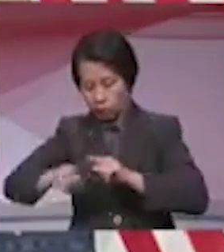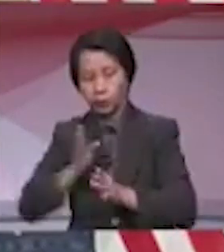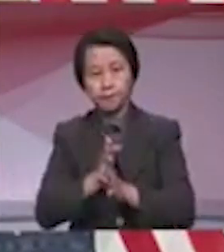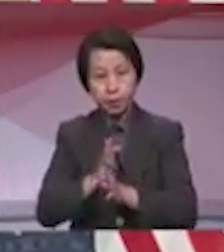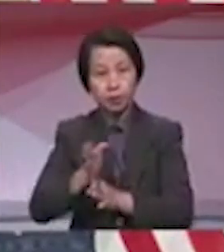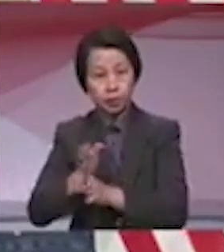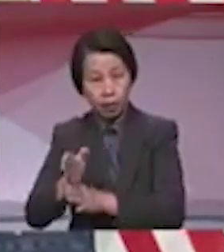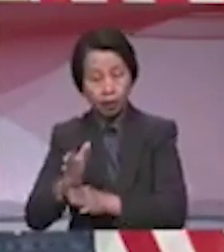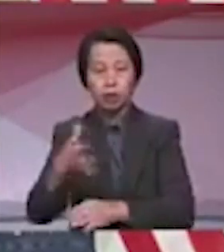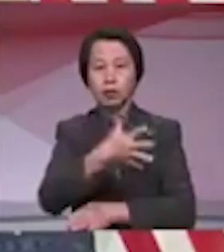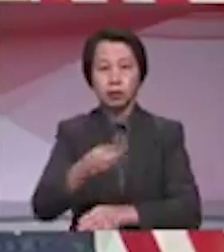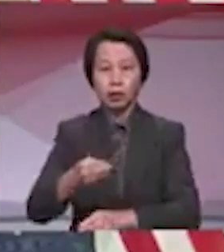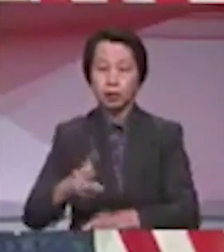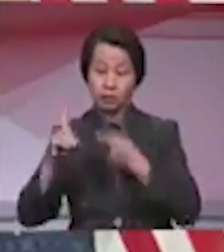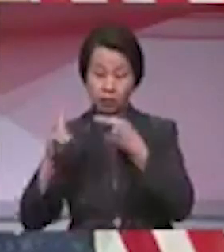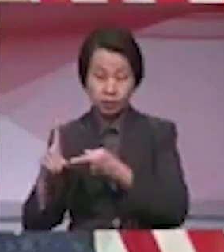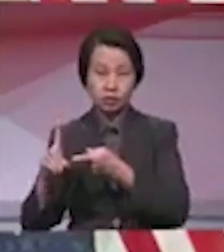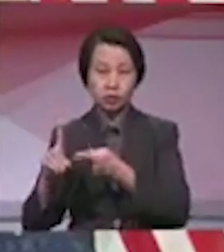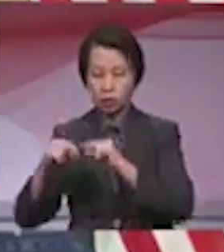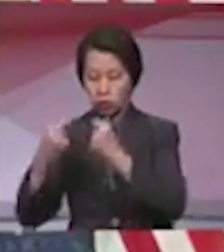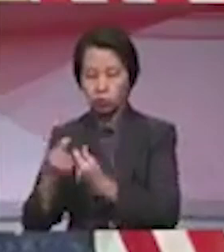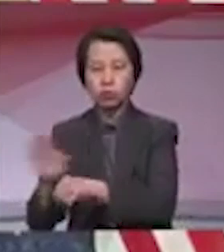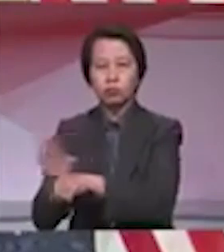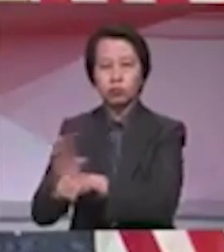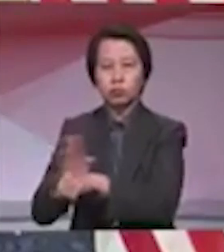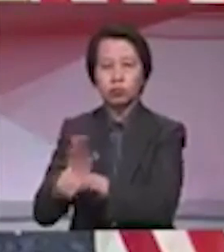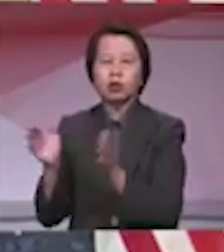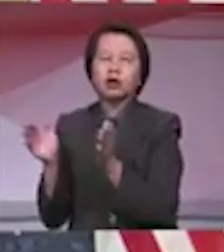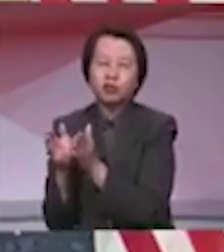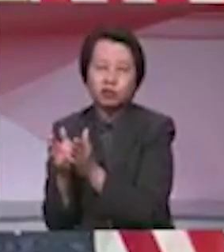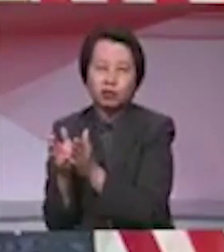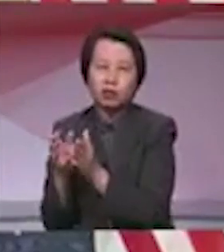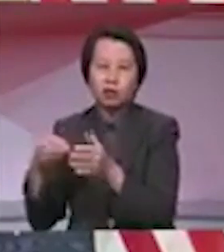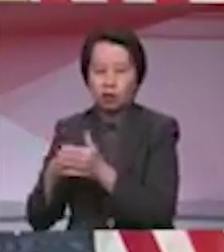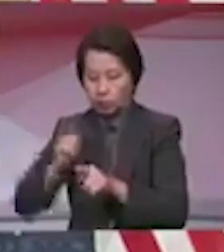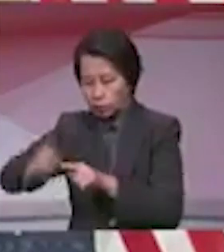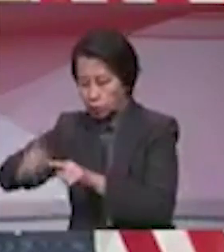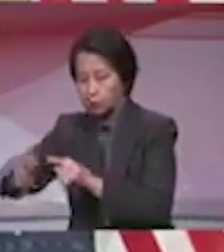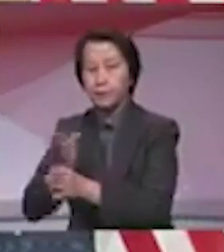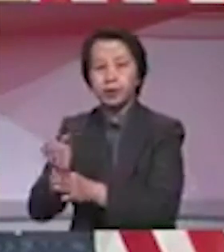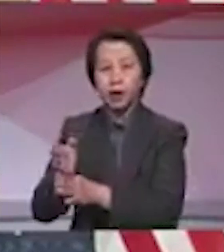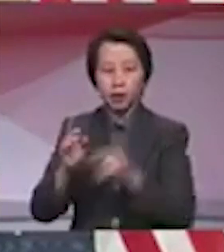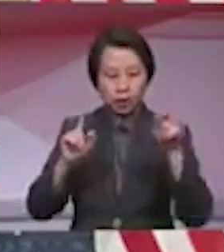bidang. Dan D, golongan peniaga mikro dalam pelbagai bidang.